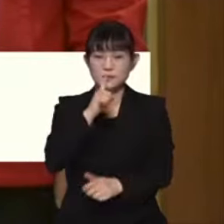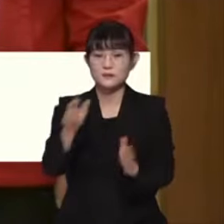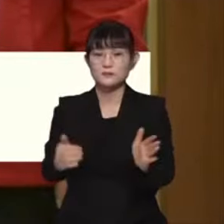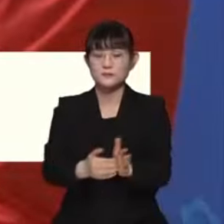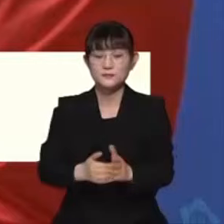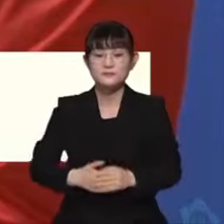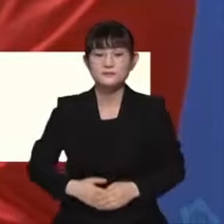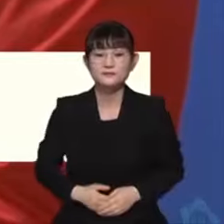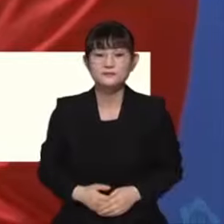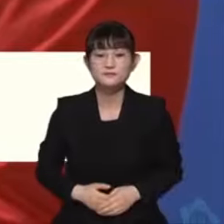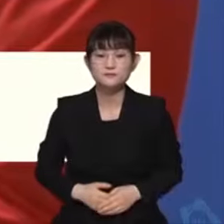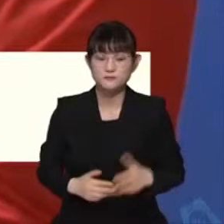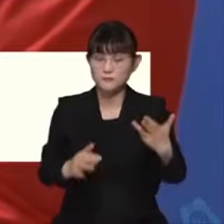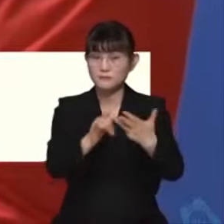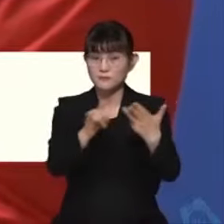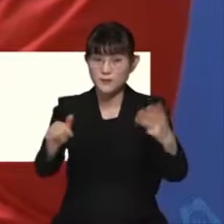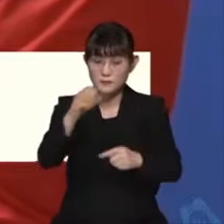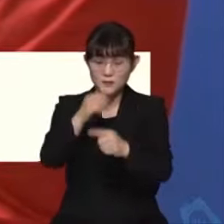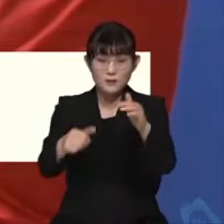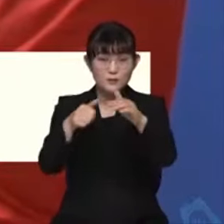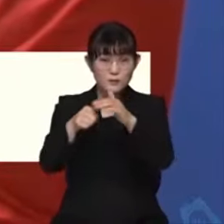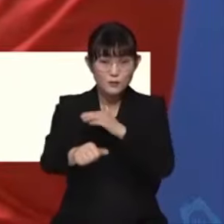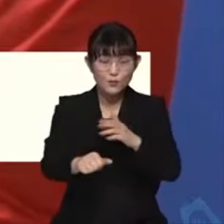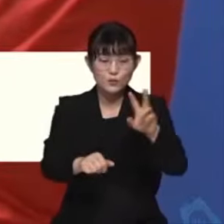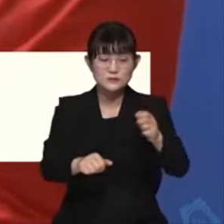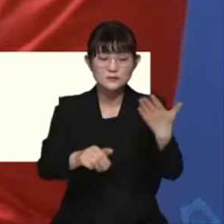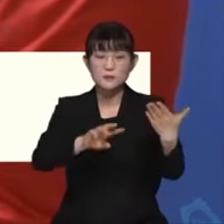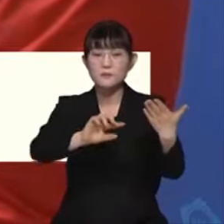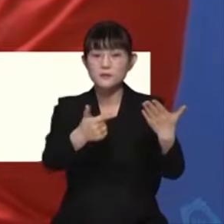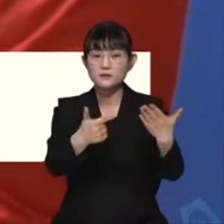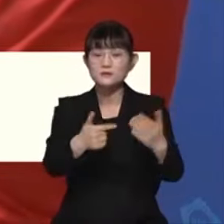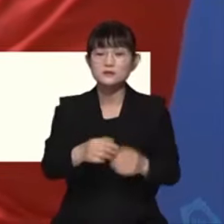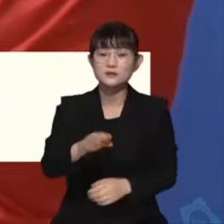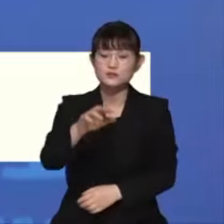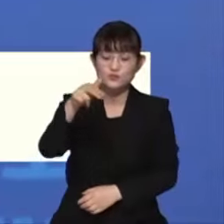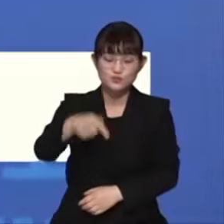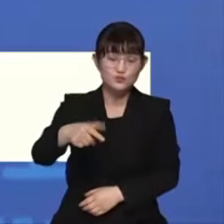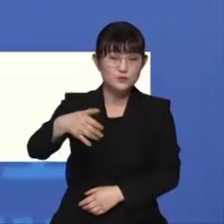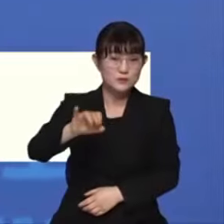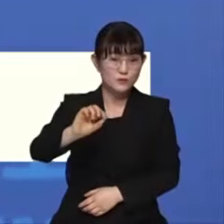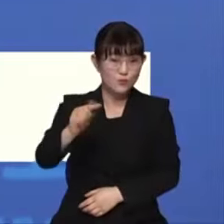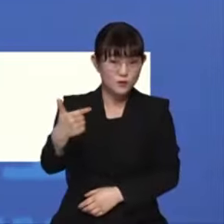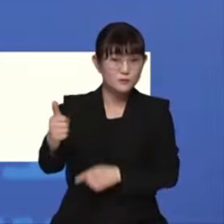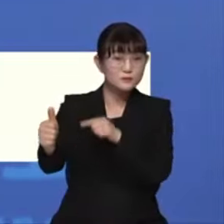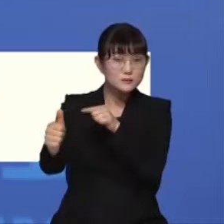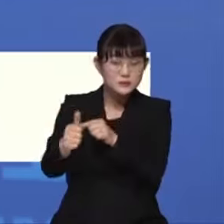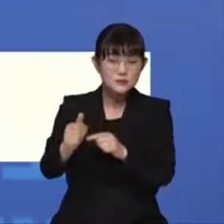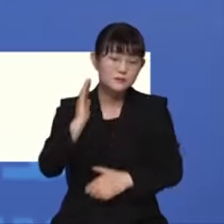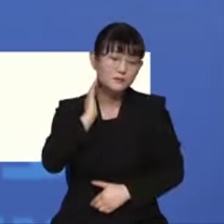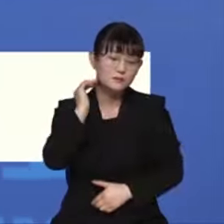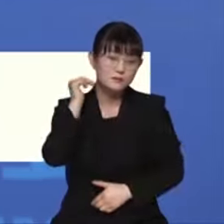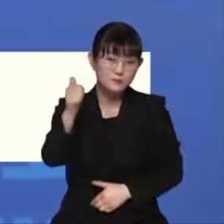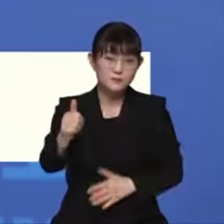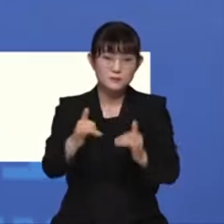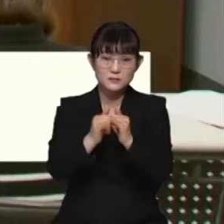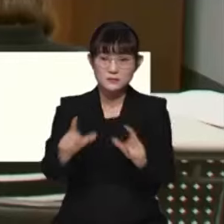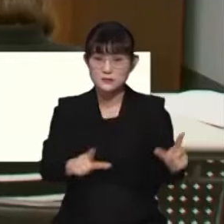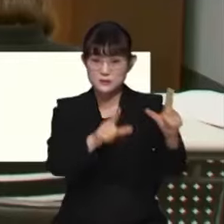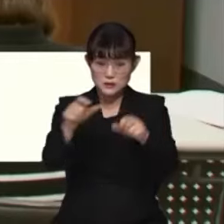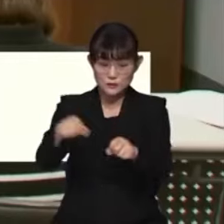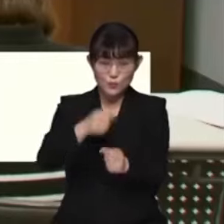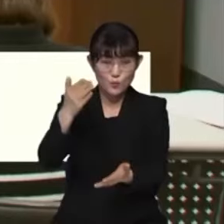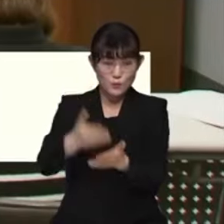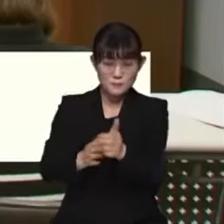말했습니다. 이들은 또 비례대표 순번 후순이었던 주기환 전 광주광역시당 위원장이 대통령실 민생특보로